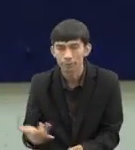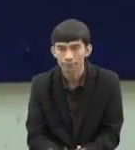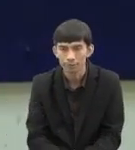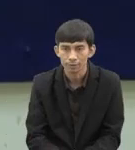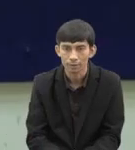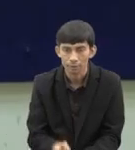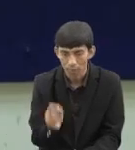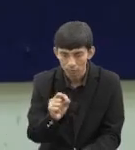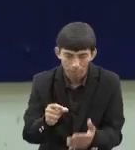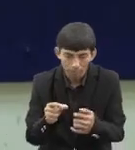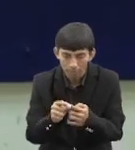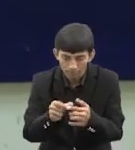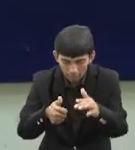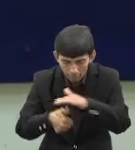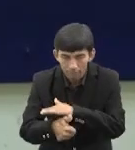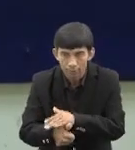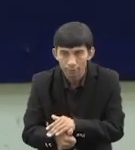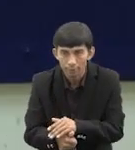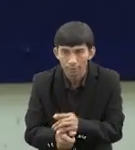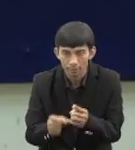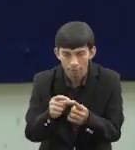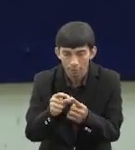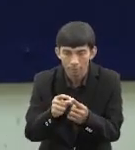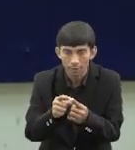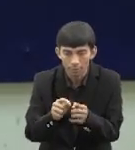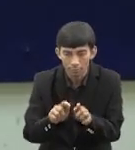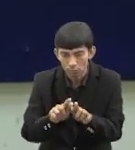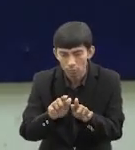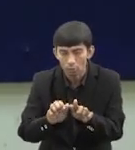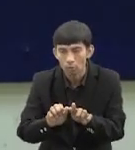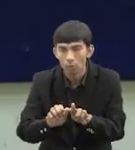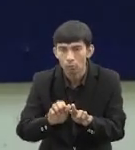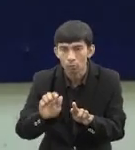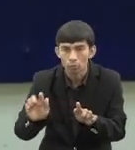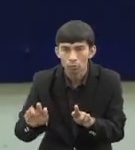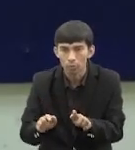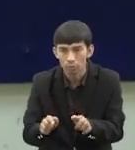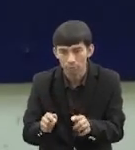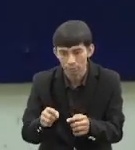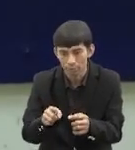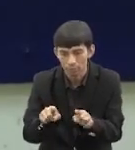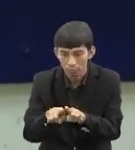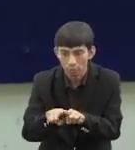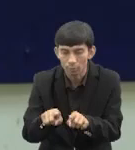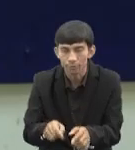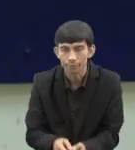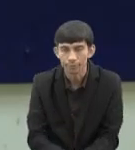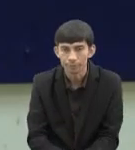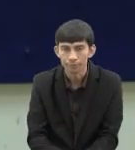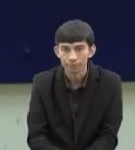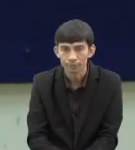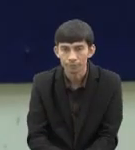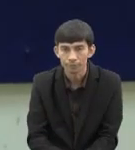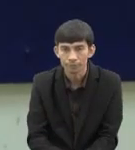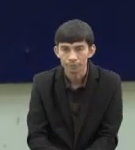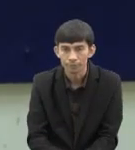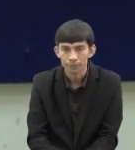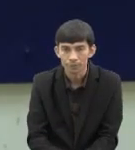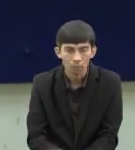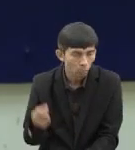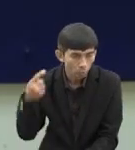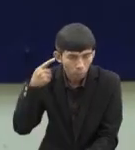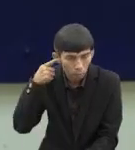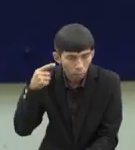hết con ai sẽ bị khổ mắt đập bay dục bị chuôn nè cái này nè ai chuôn môi trăng nè con á chả ai chuôn khi nấy chả